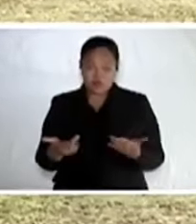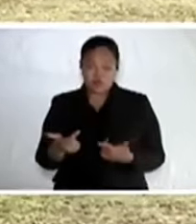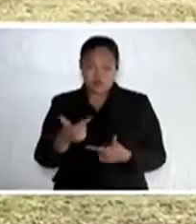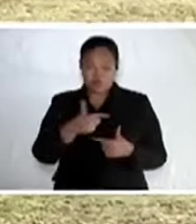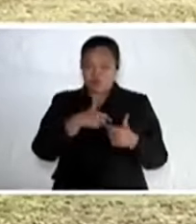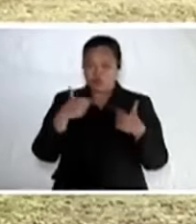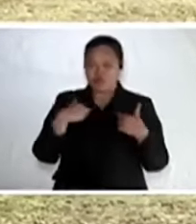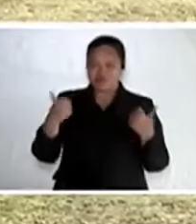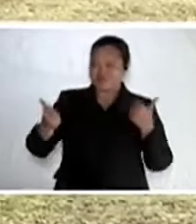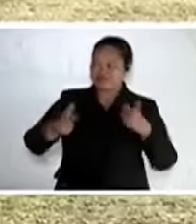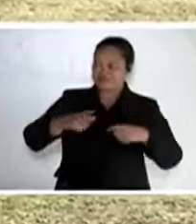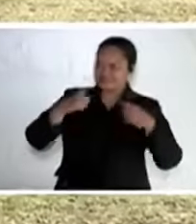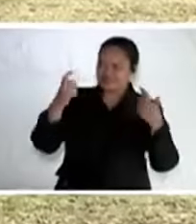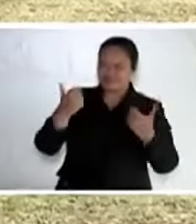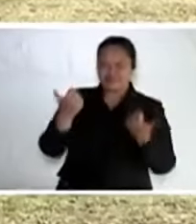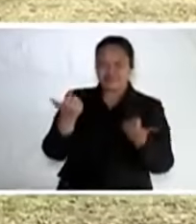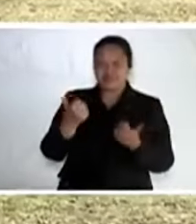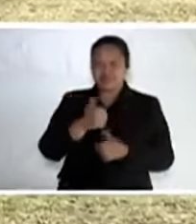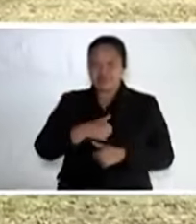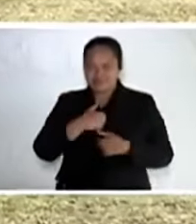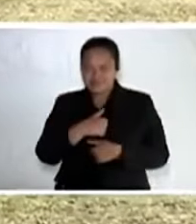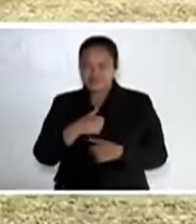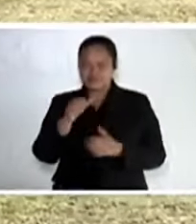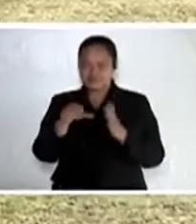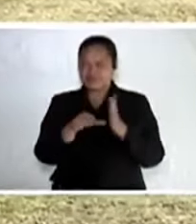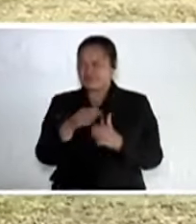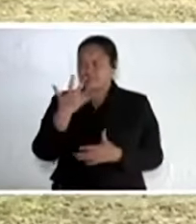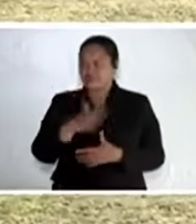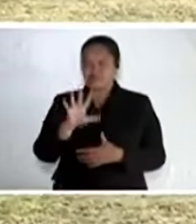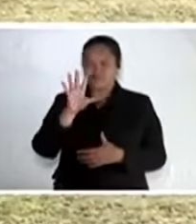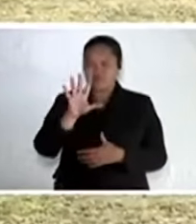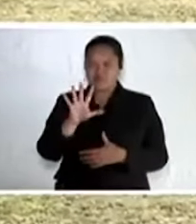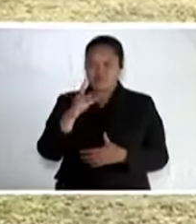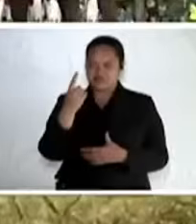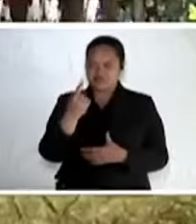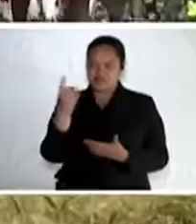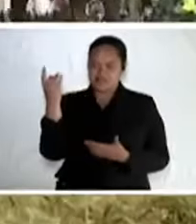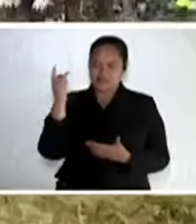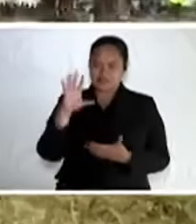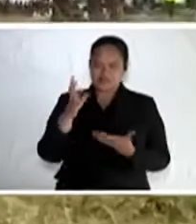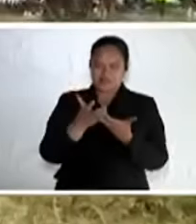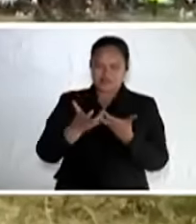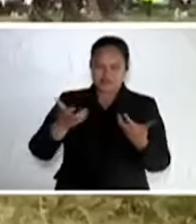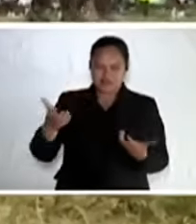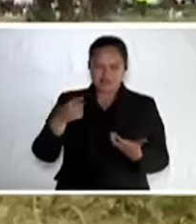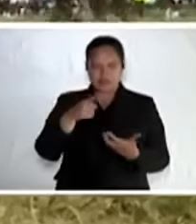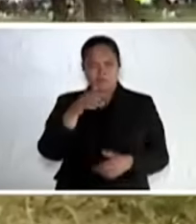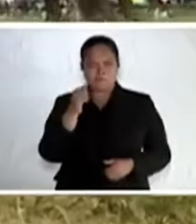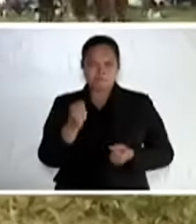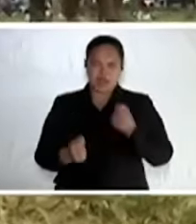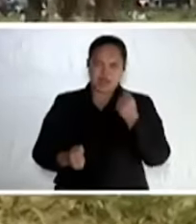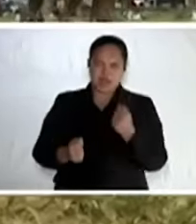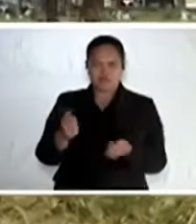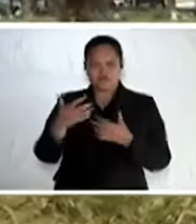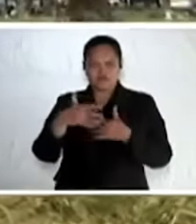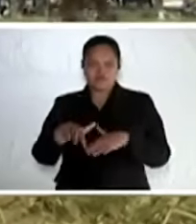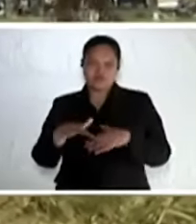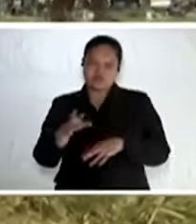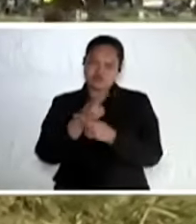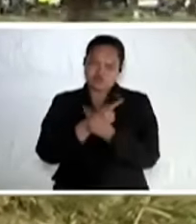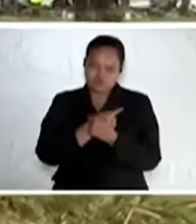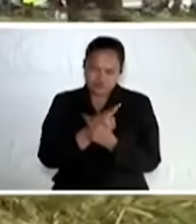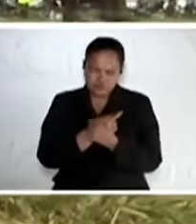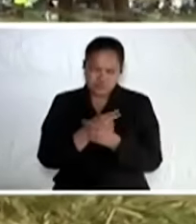maro tiki na baki lima sa kalima ni nonda tungalala era tayambe era pokar buroko era dama bata